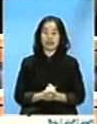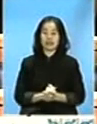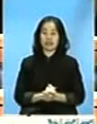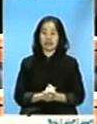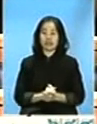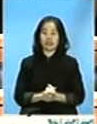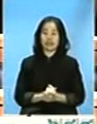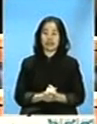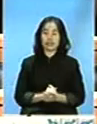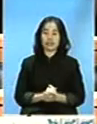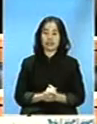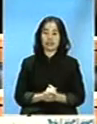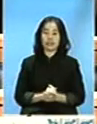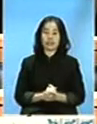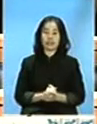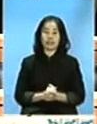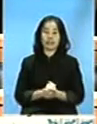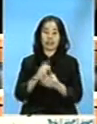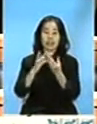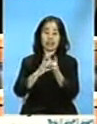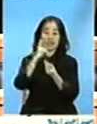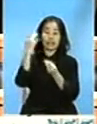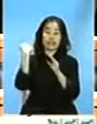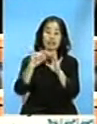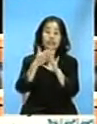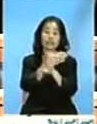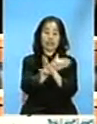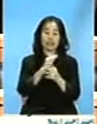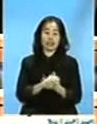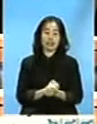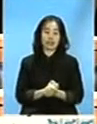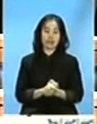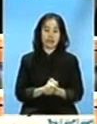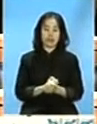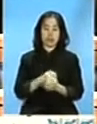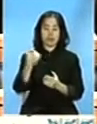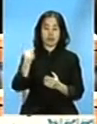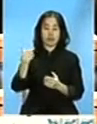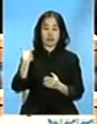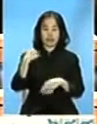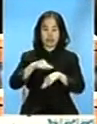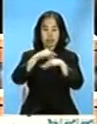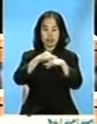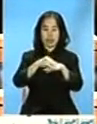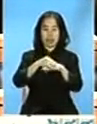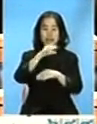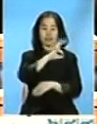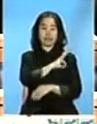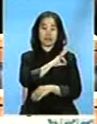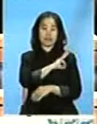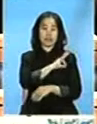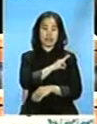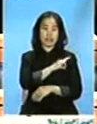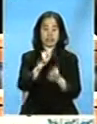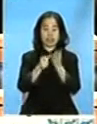ในอาทิตย์ที่ผ่านมาจะมีการตั้งสมาชิกสภาปฏิรูปซึ่งรัฐบา